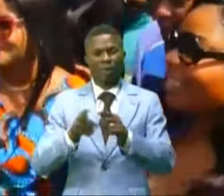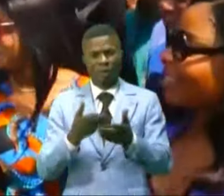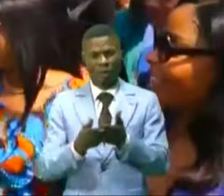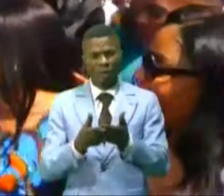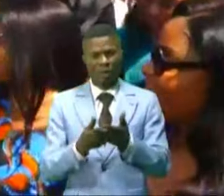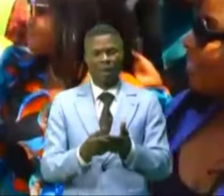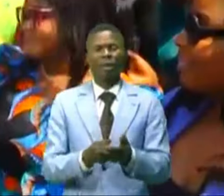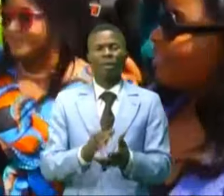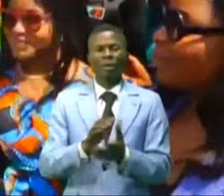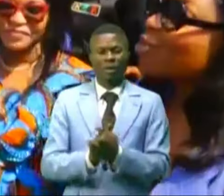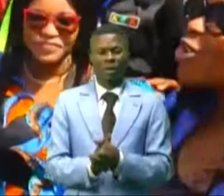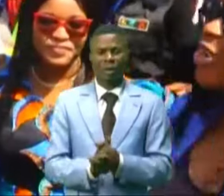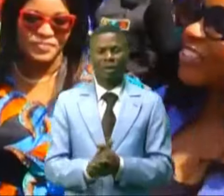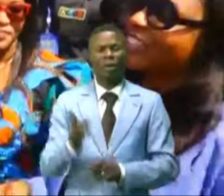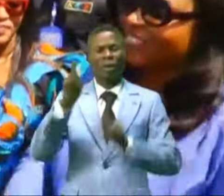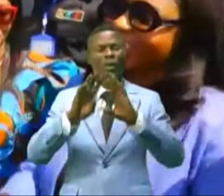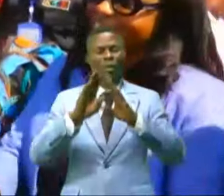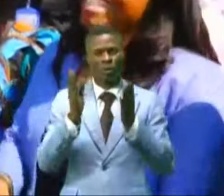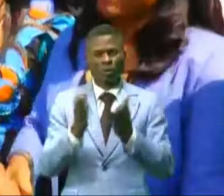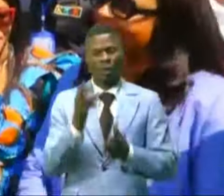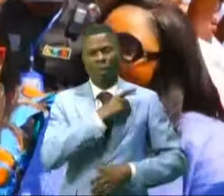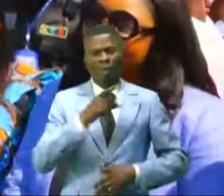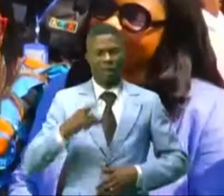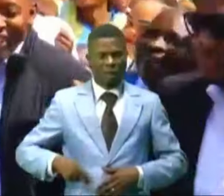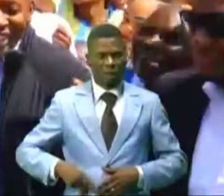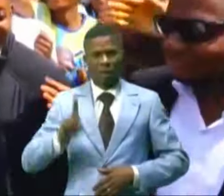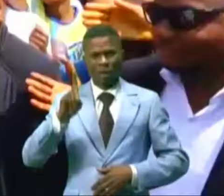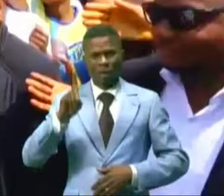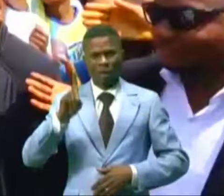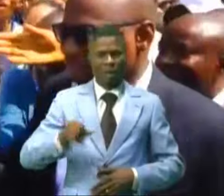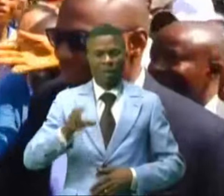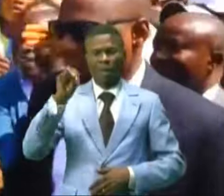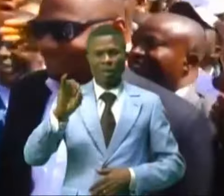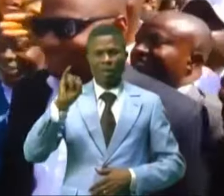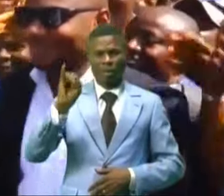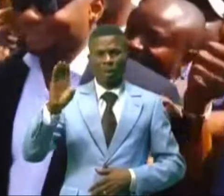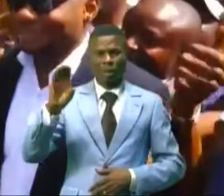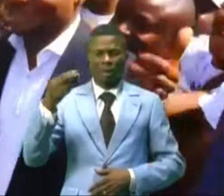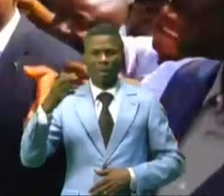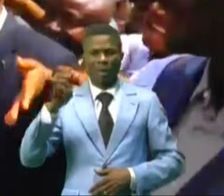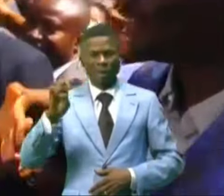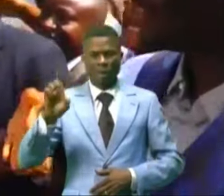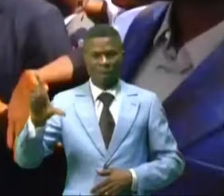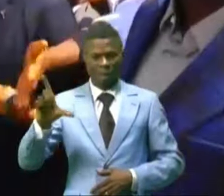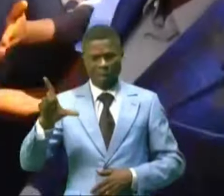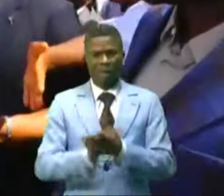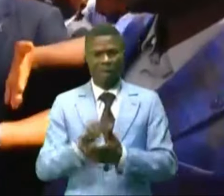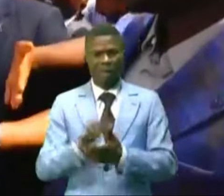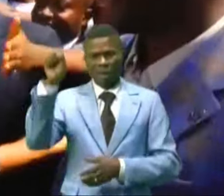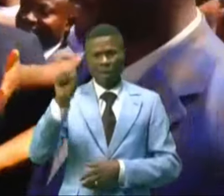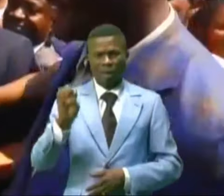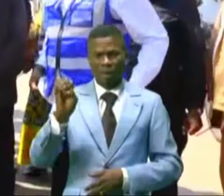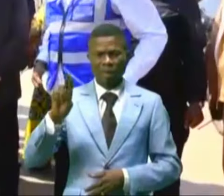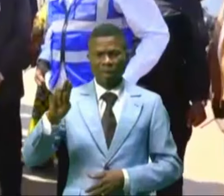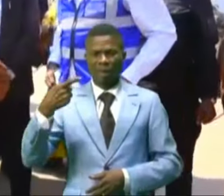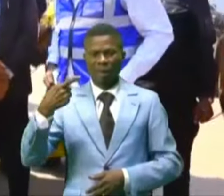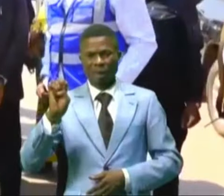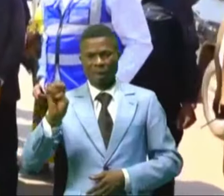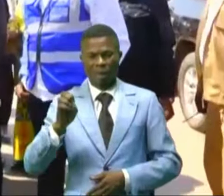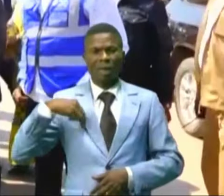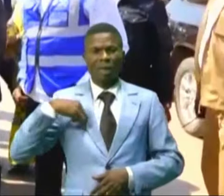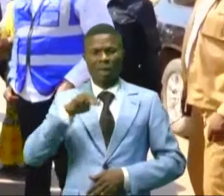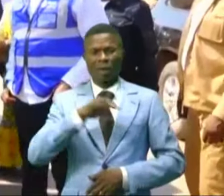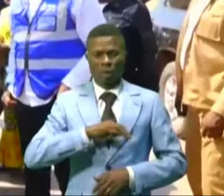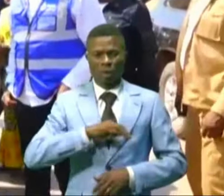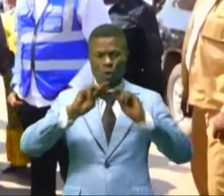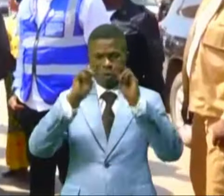Lusamba, David Daouté, John Yav, Lucien Lumano, Serge Owanja et Moïse Yamba, qui est également membre de la